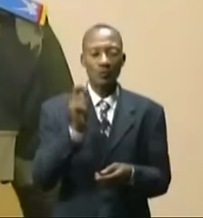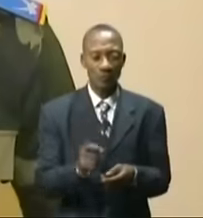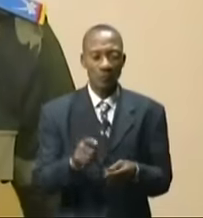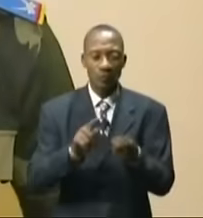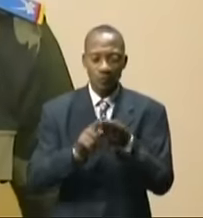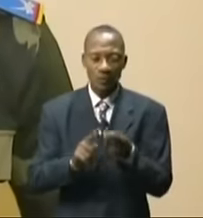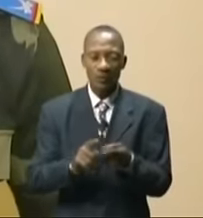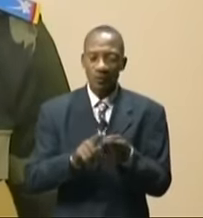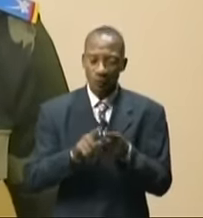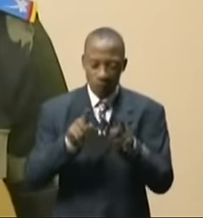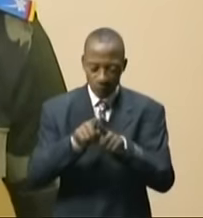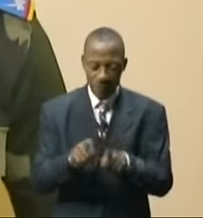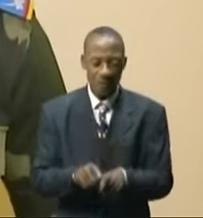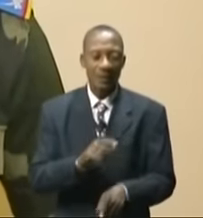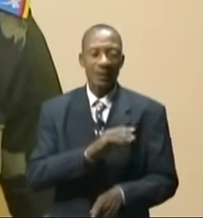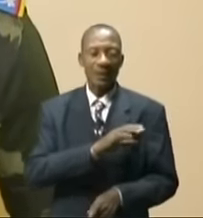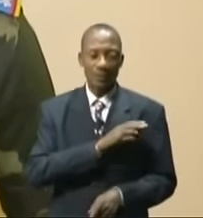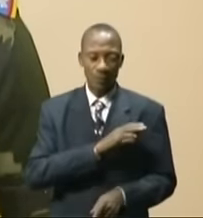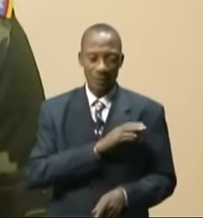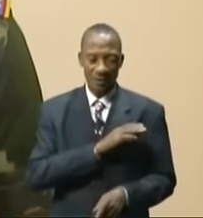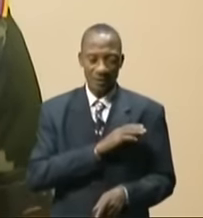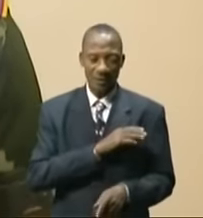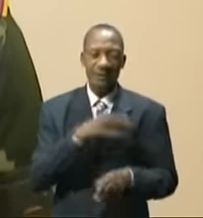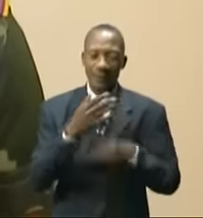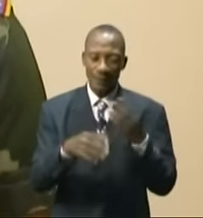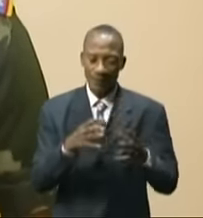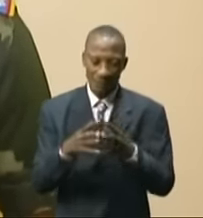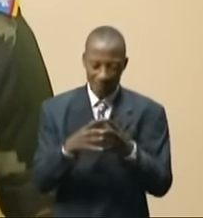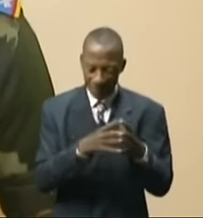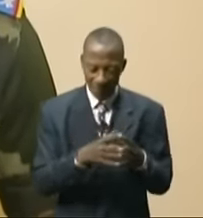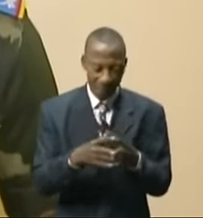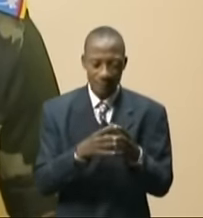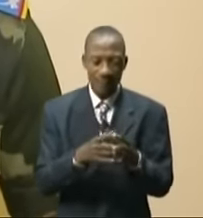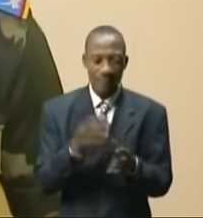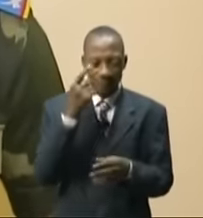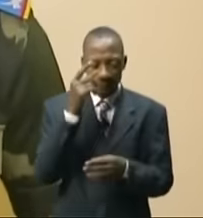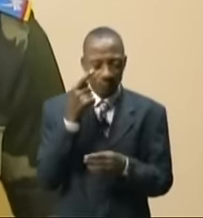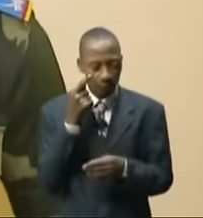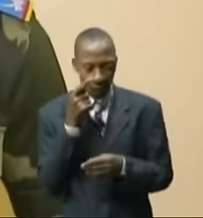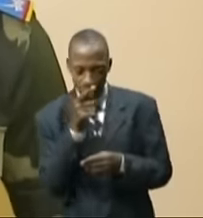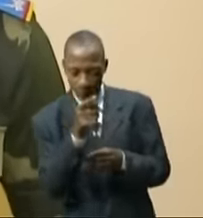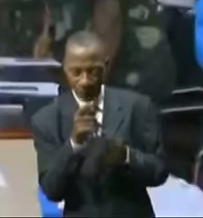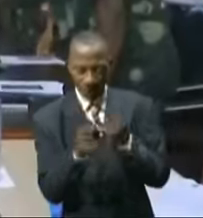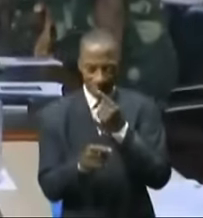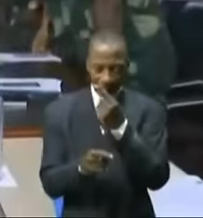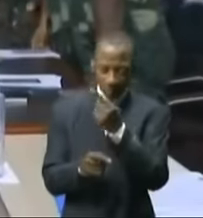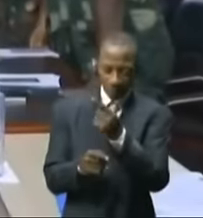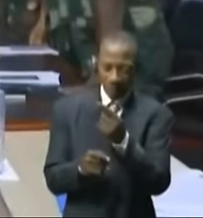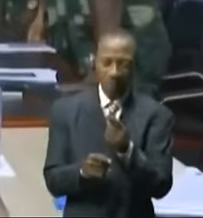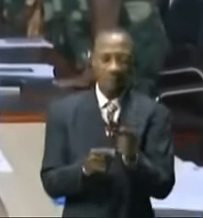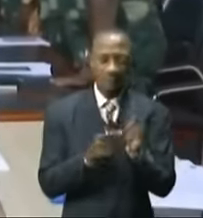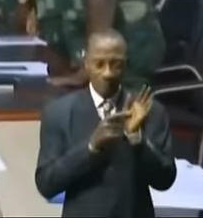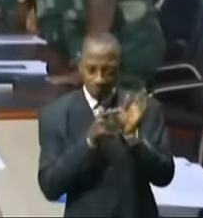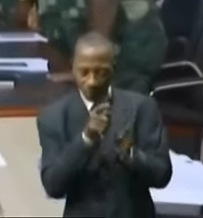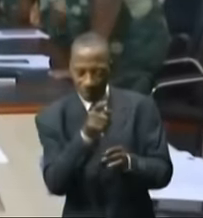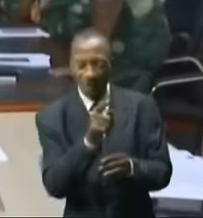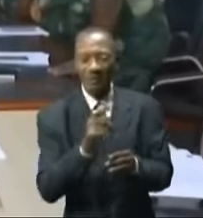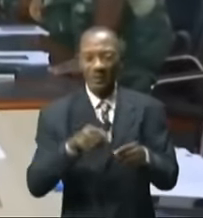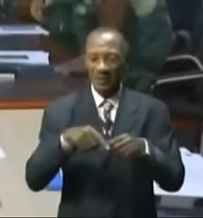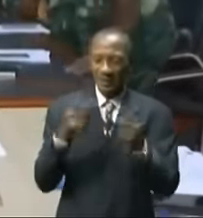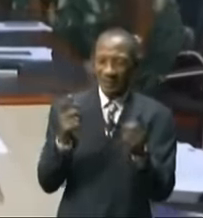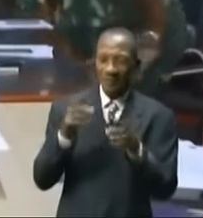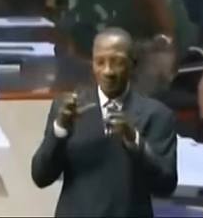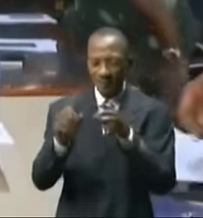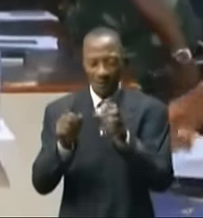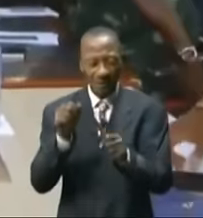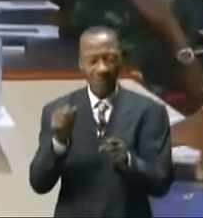parfaite collaboration avec elle, en dénonçant les ennemis visibles et invisibles de la paix